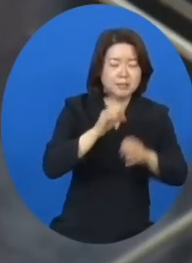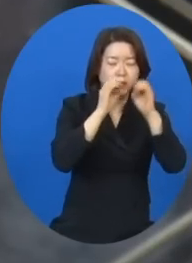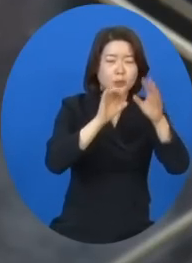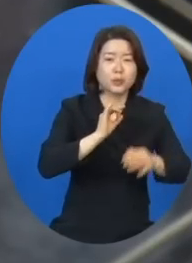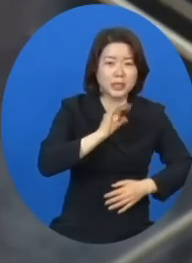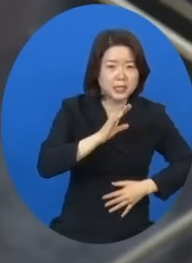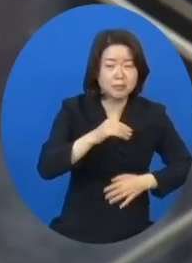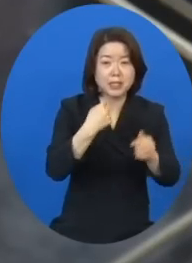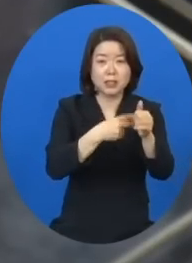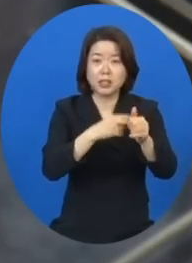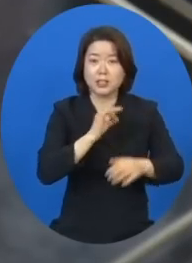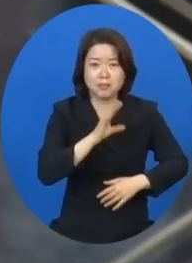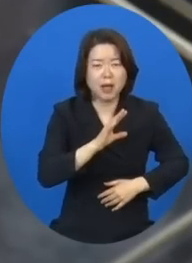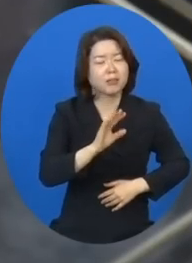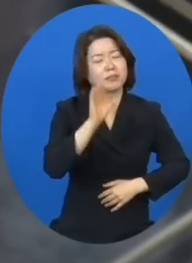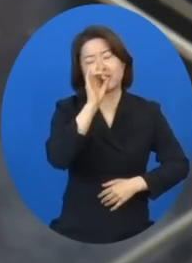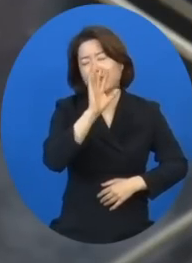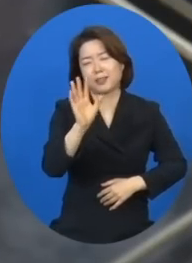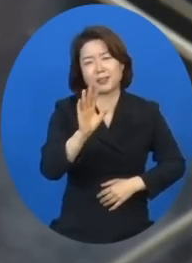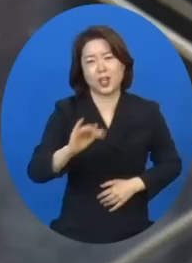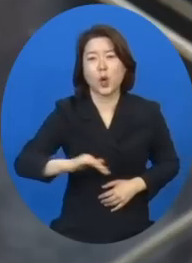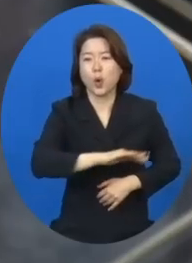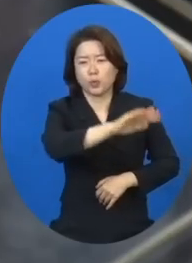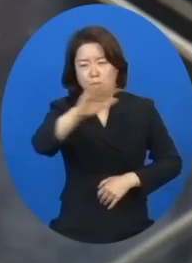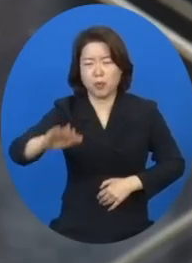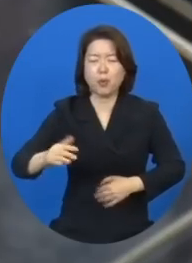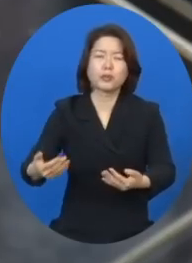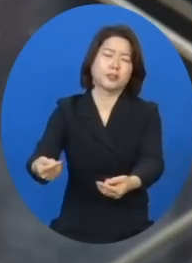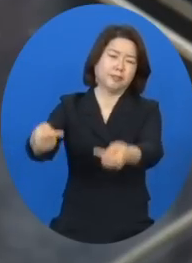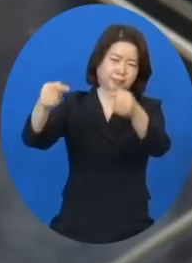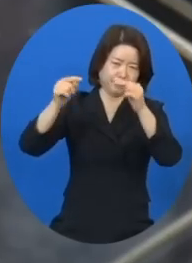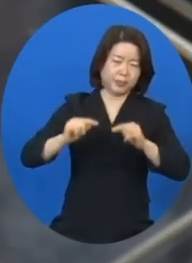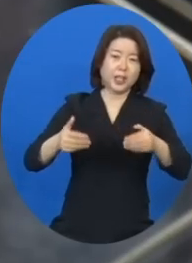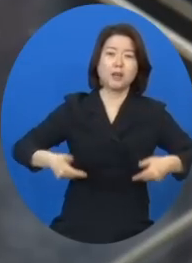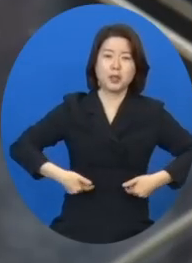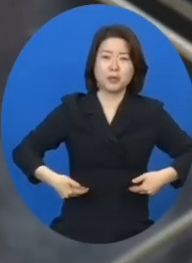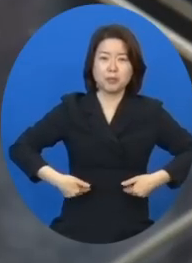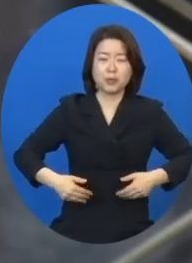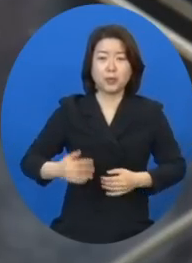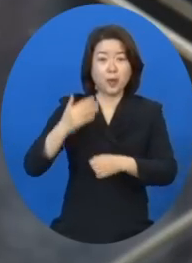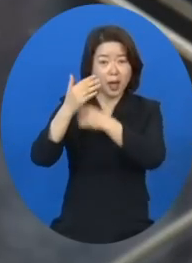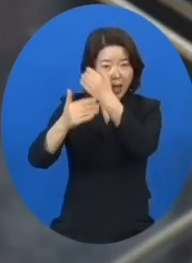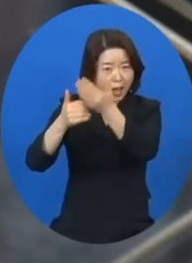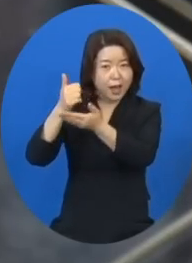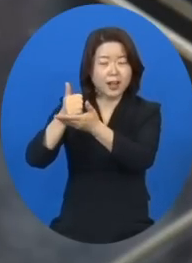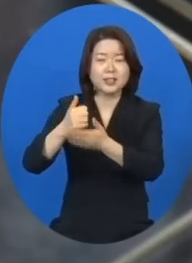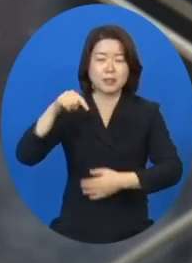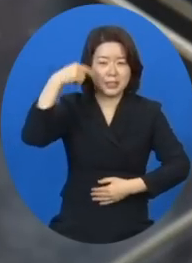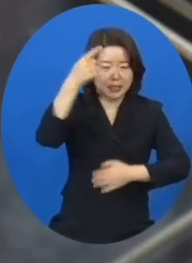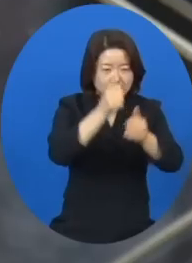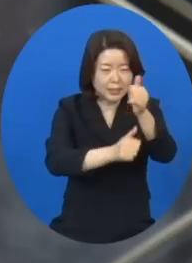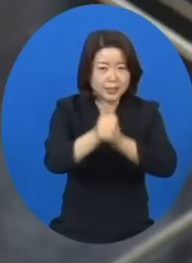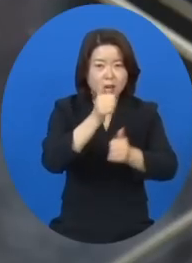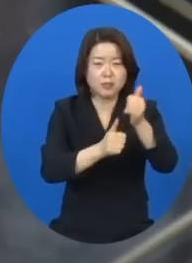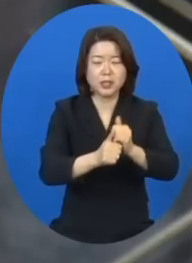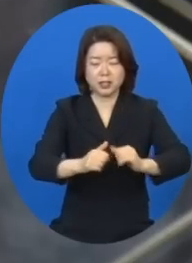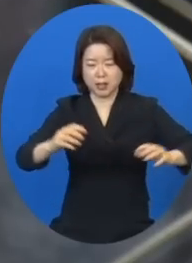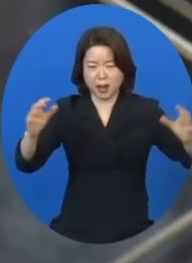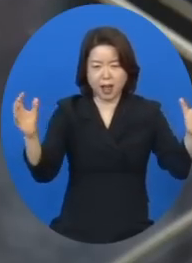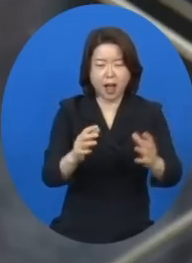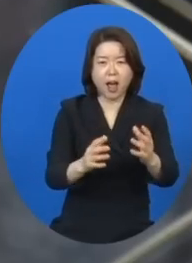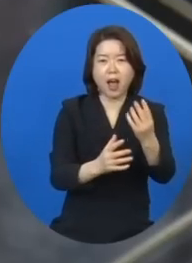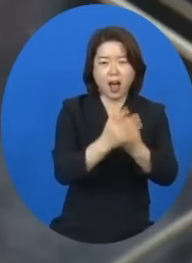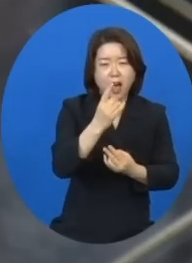수 없어요. 우리 모두가 함께 해주셔야 하는 것입니다. 하나님은 다음 세대와 하나 되는